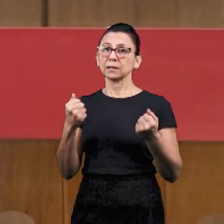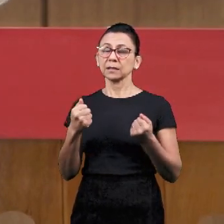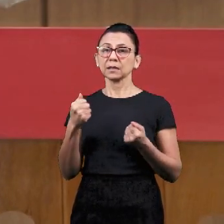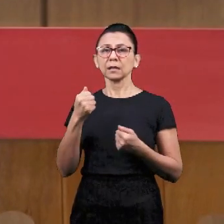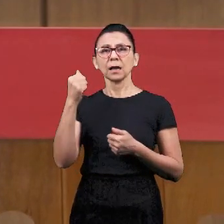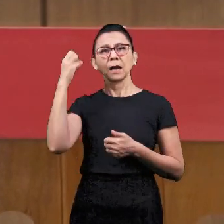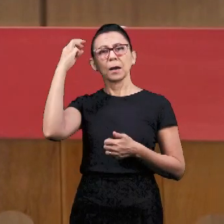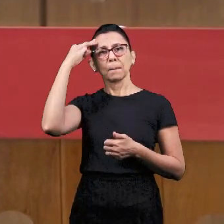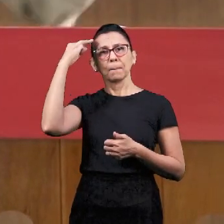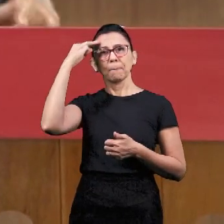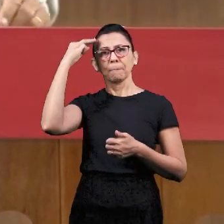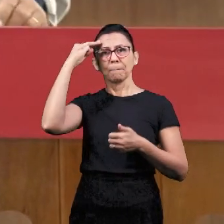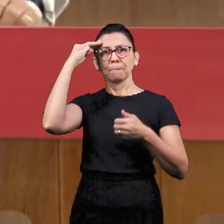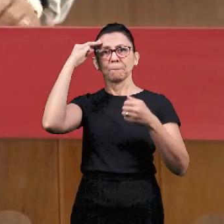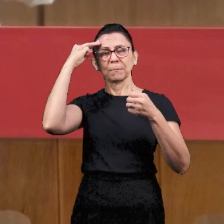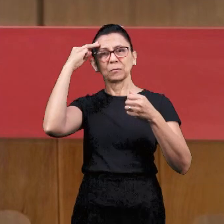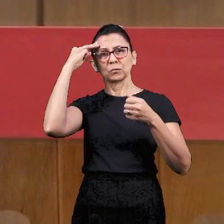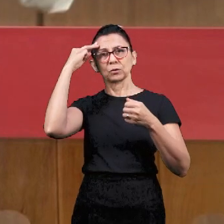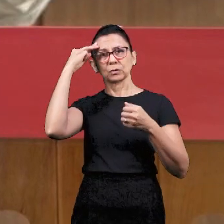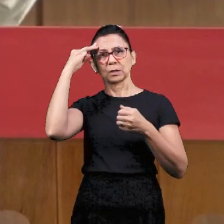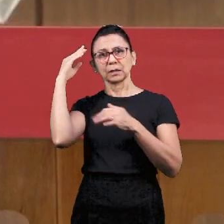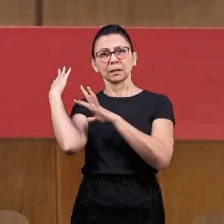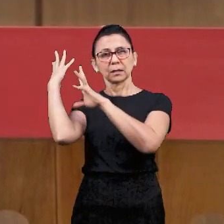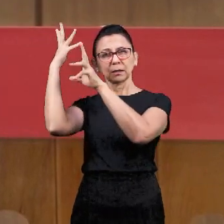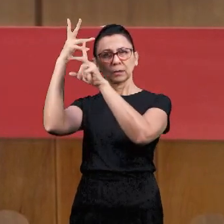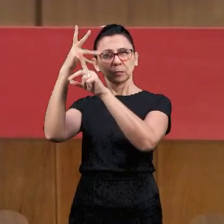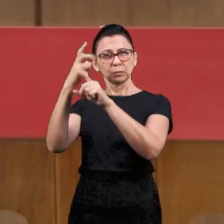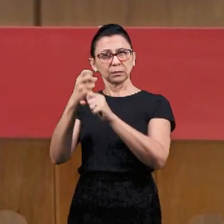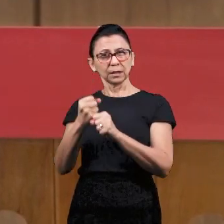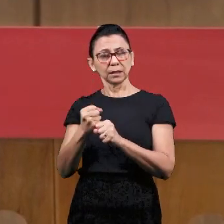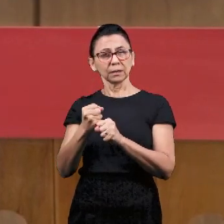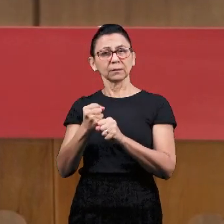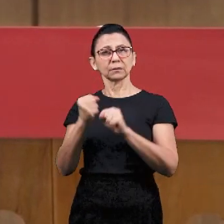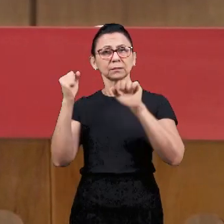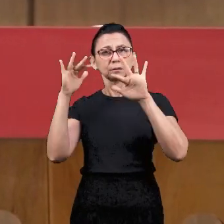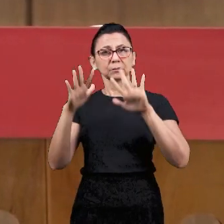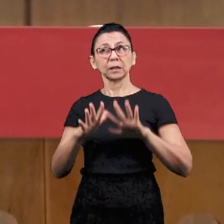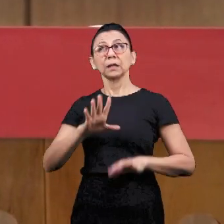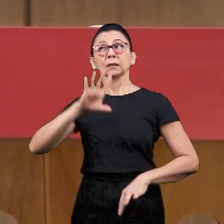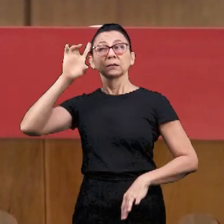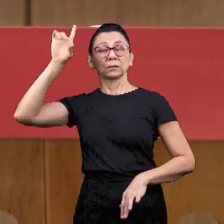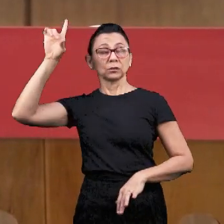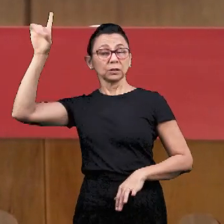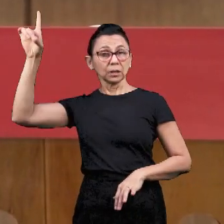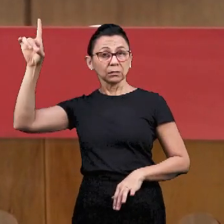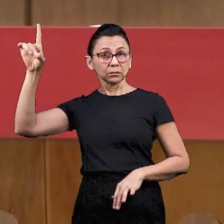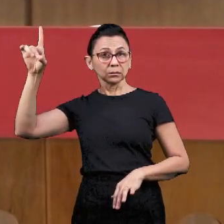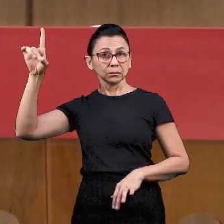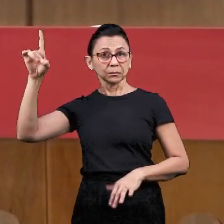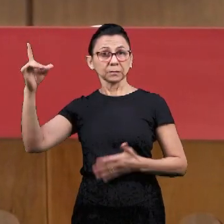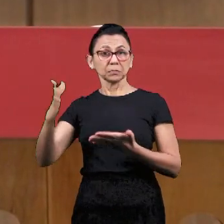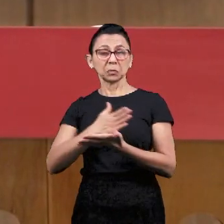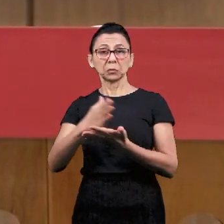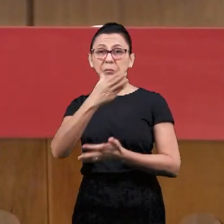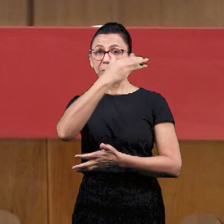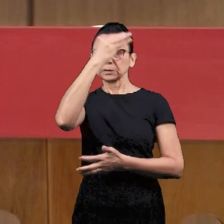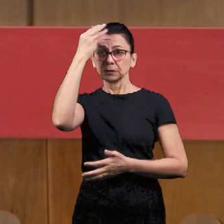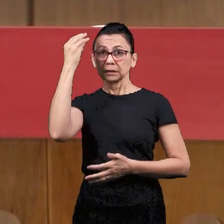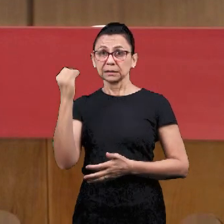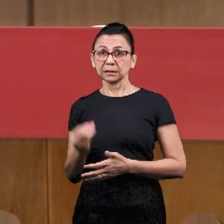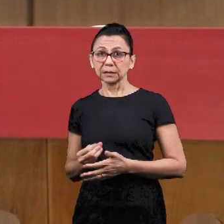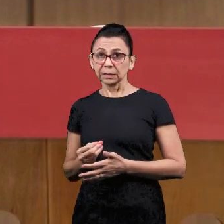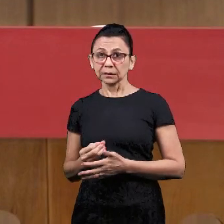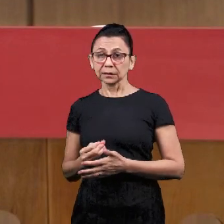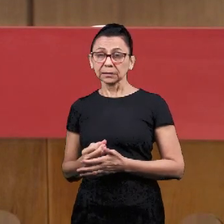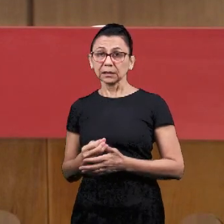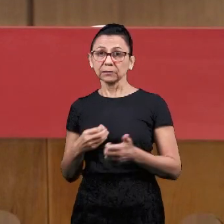pour répondre à leurs questions. Mais discuter, non. Discuter quoi? Dans notre parole ici, c'est celle-là, c'est d'encouragement.